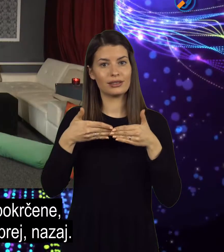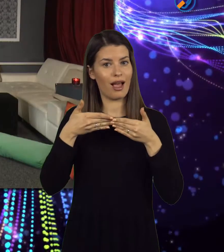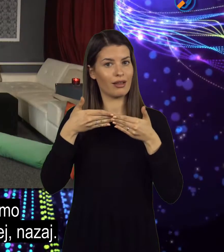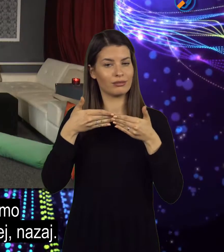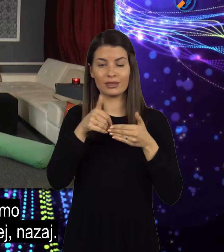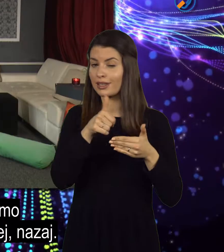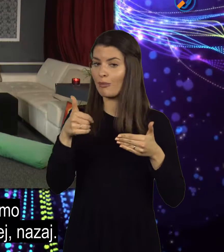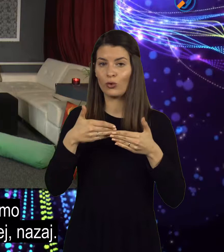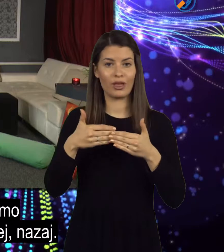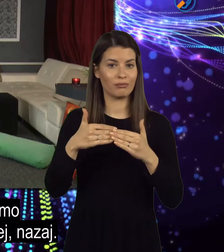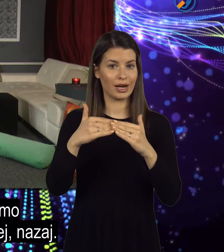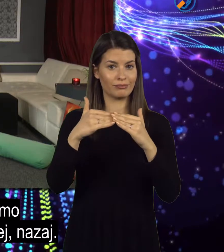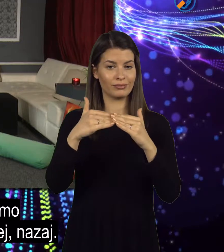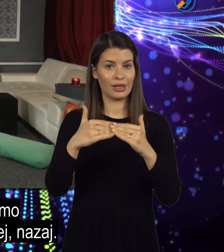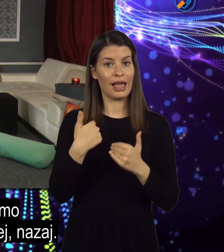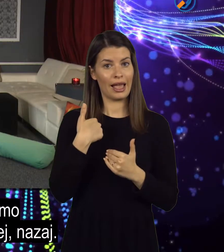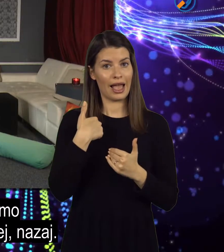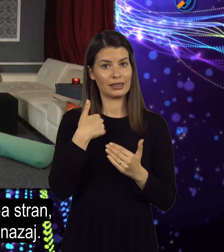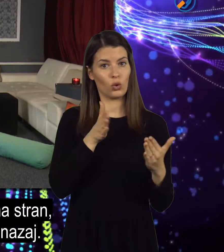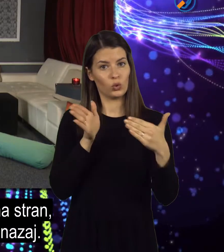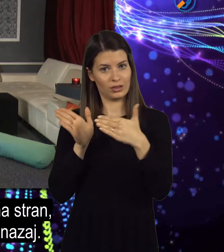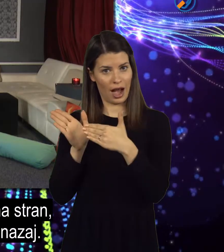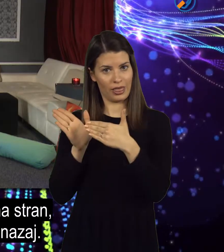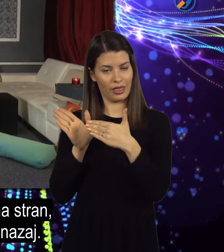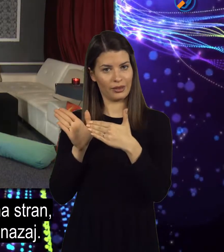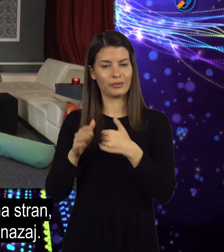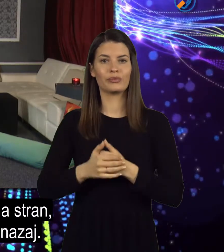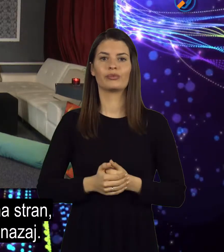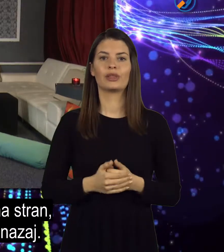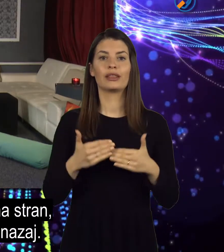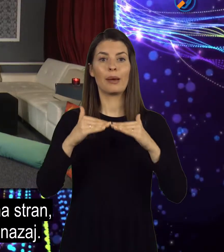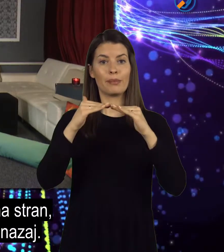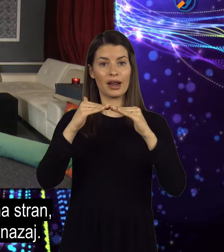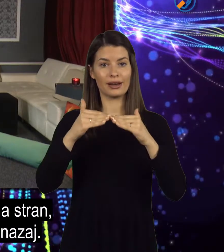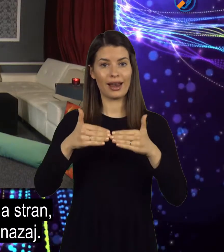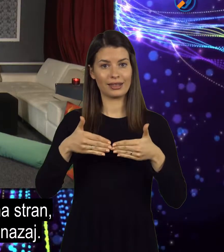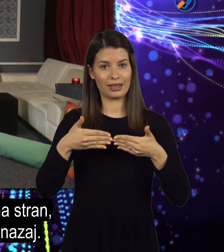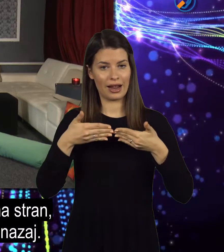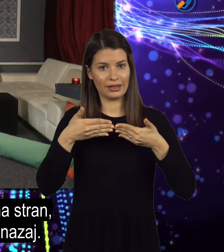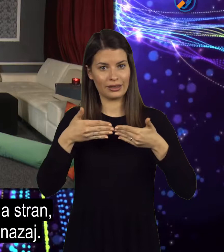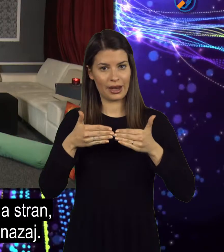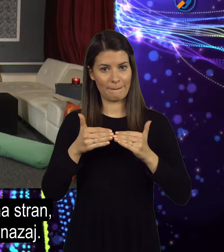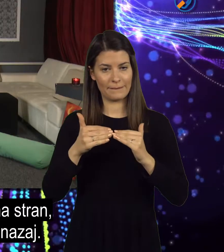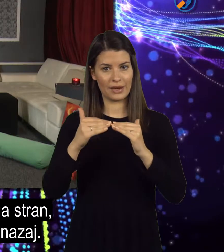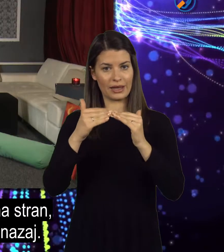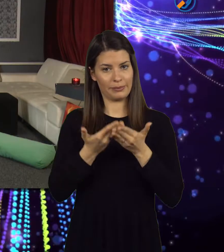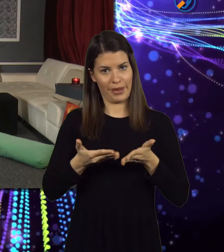Tako, samo premikaš naprej nazaj. Se postavimo stran, torej naprej nazaj.